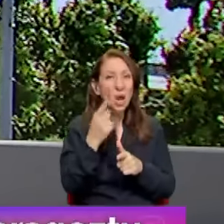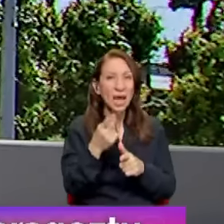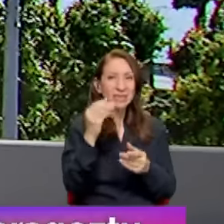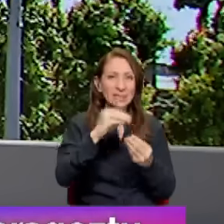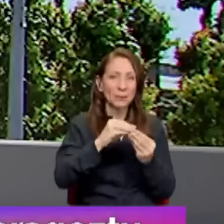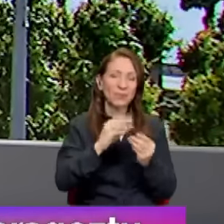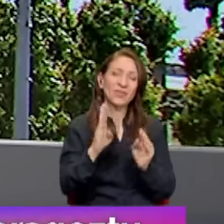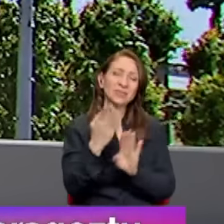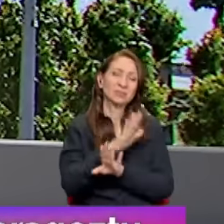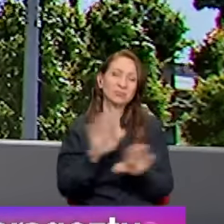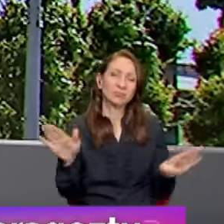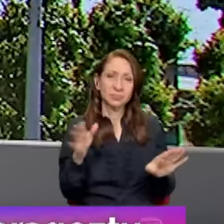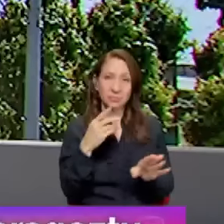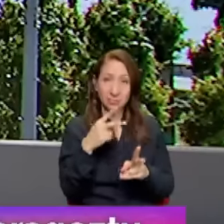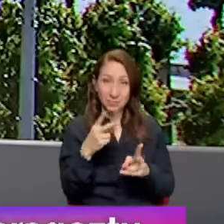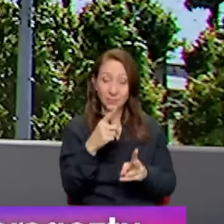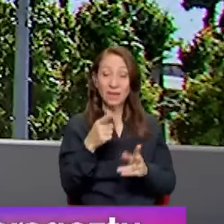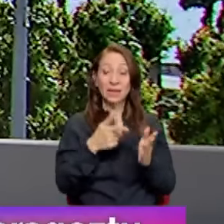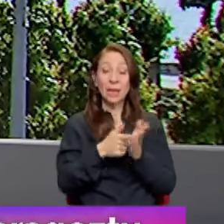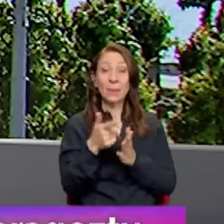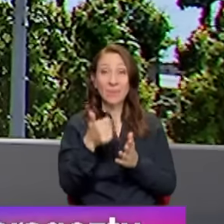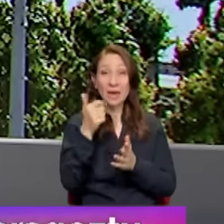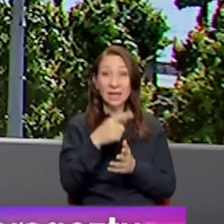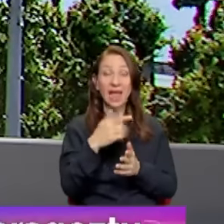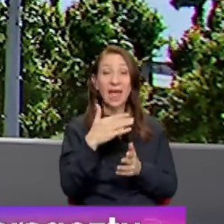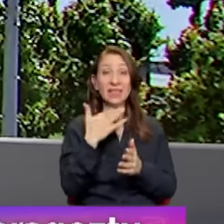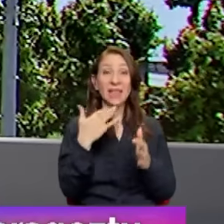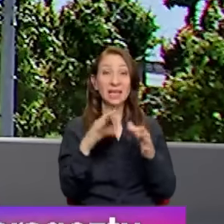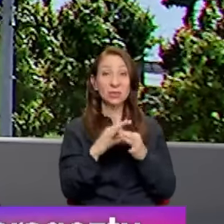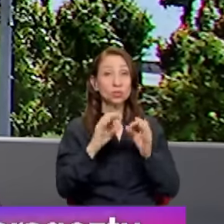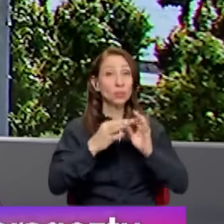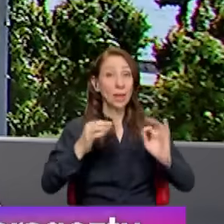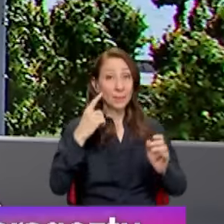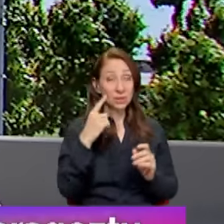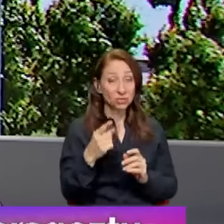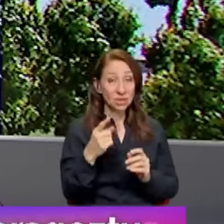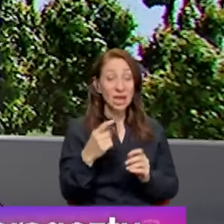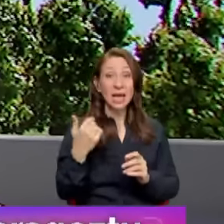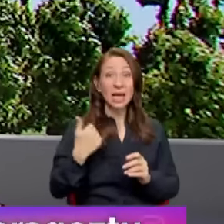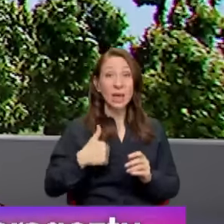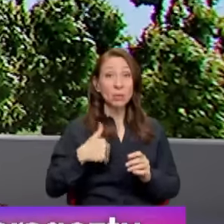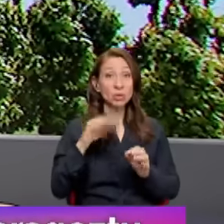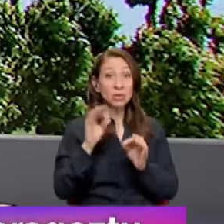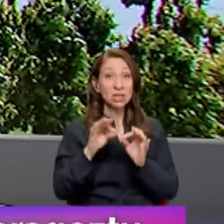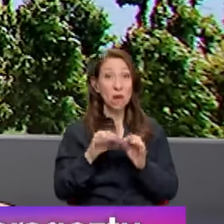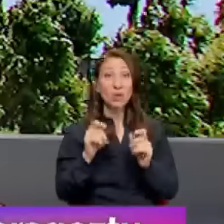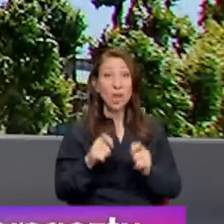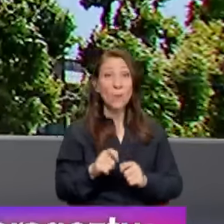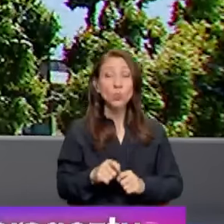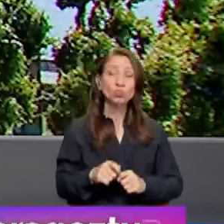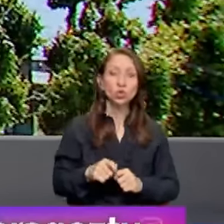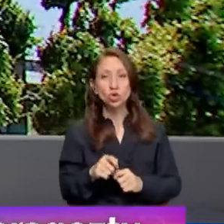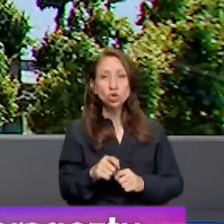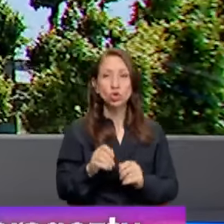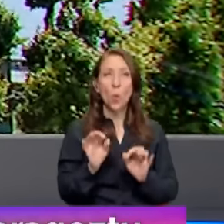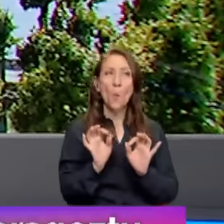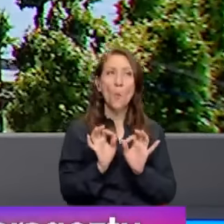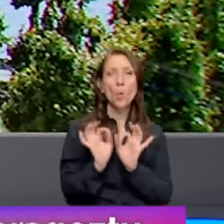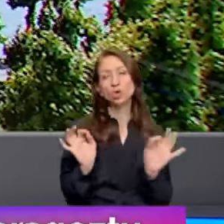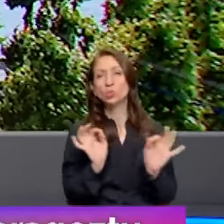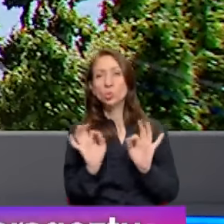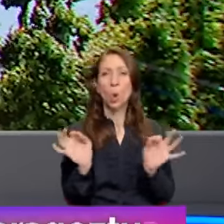vazgeçilecek Mehmet Şimşek açıkladı tarım bakanının etle ilgili cümlelerine bakacağız kamu tasarruf yapıyor Muş ya da Muş